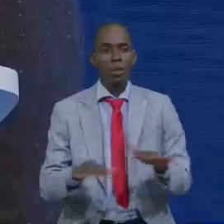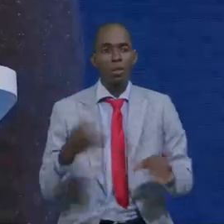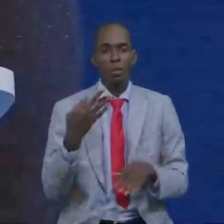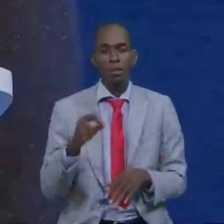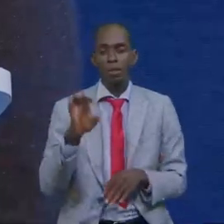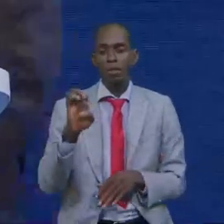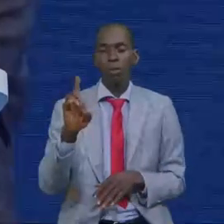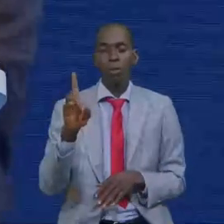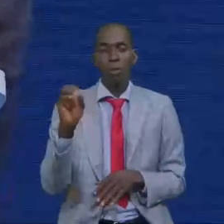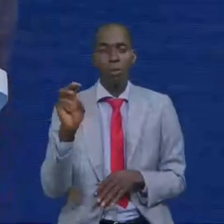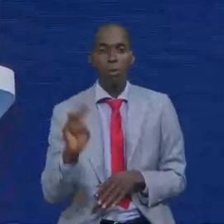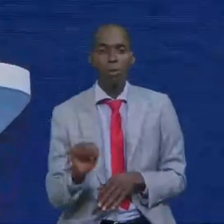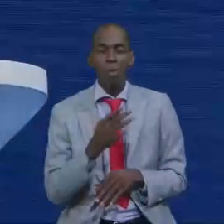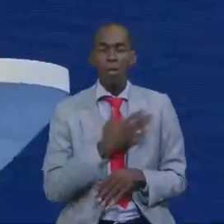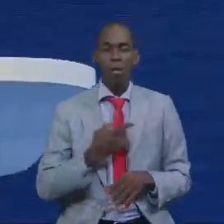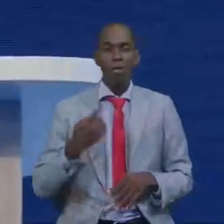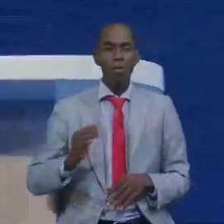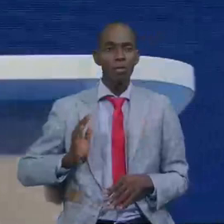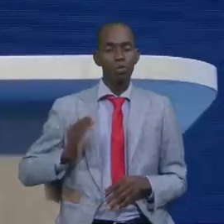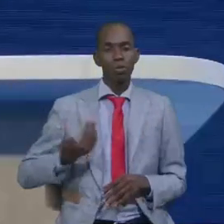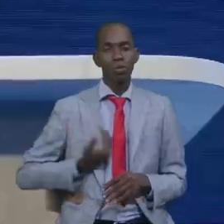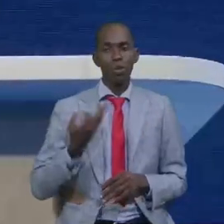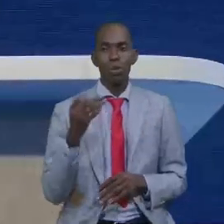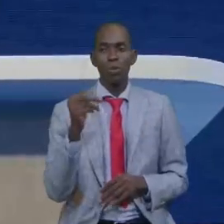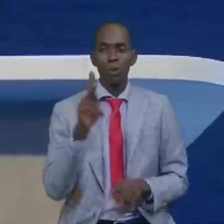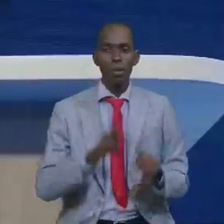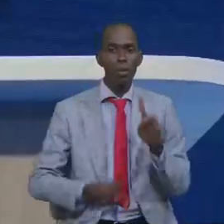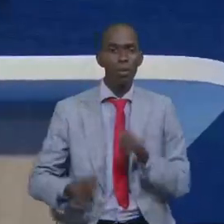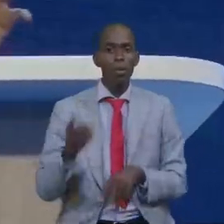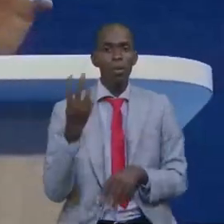Le peuple s'impatienta en route.